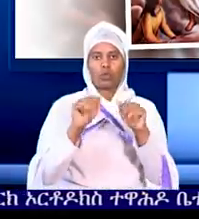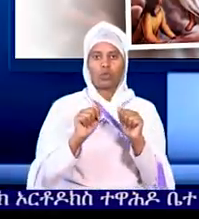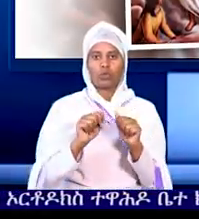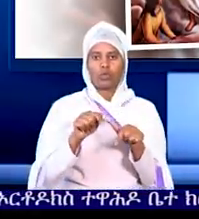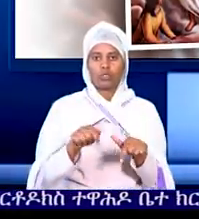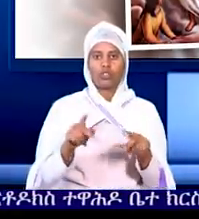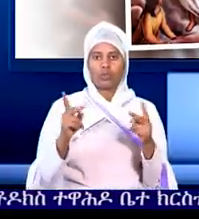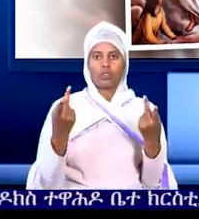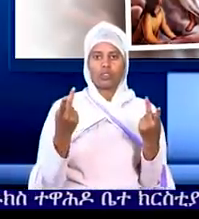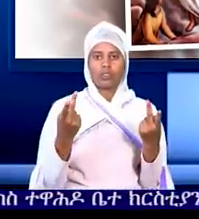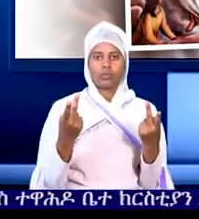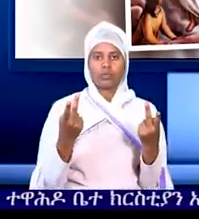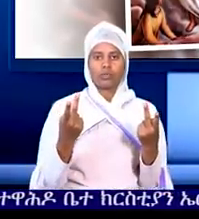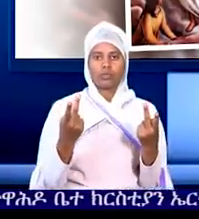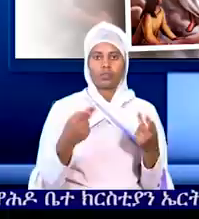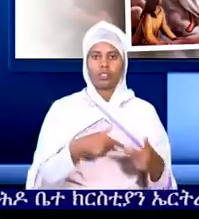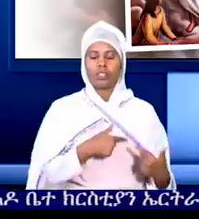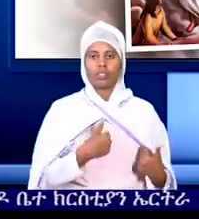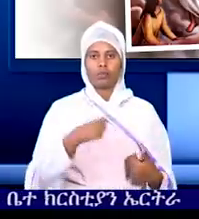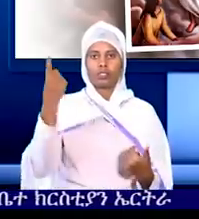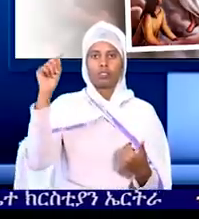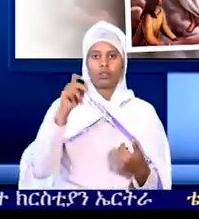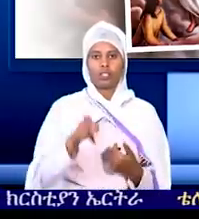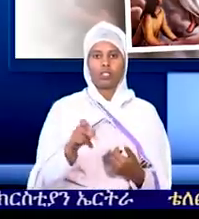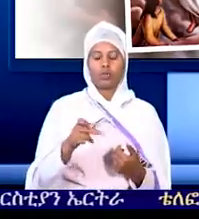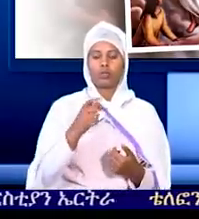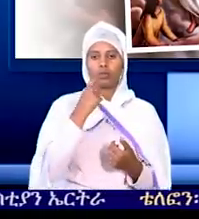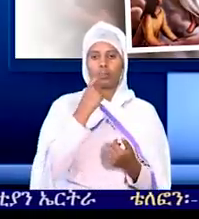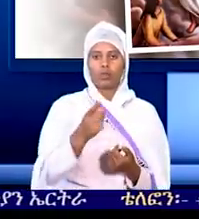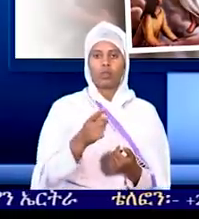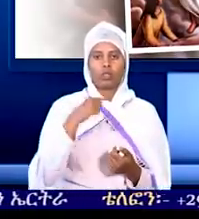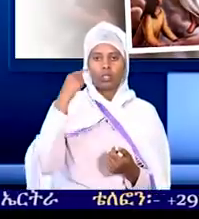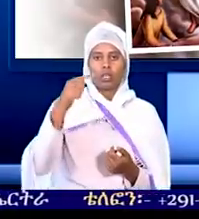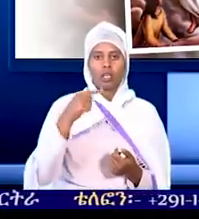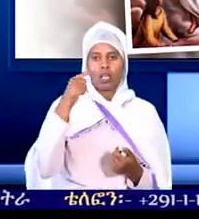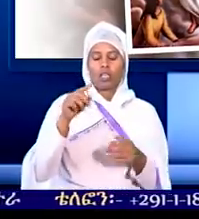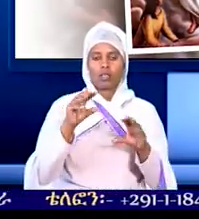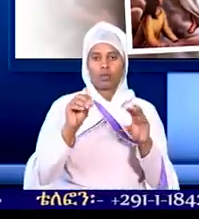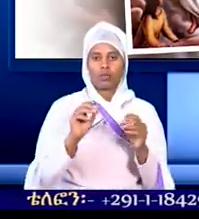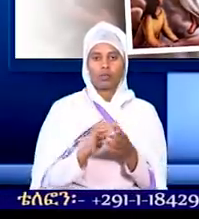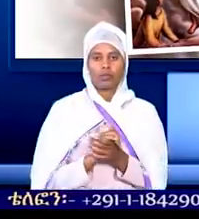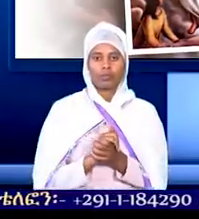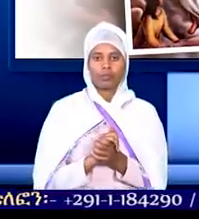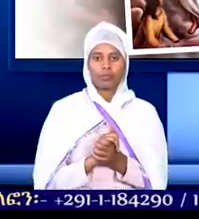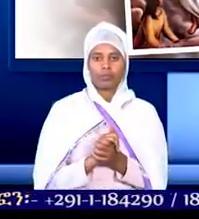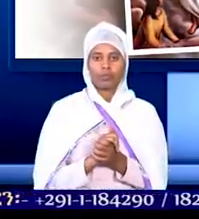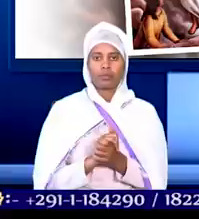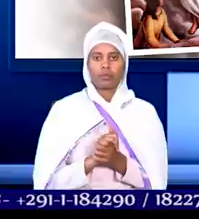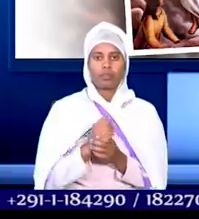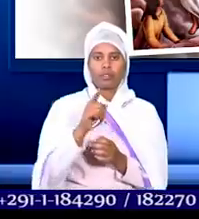ድነግርን ድገልፅን ኮይኑ ሕጂ እውን ልበ ኣምላክ ዳዊት ዝገለፆ ቃል